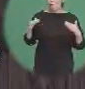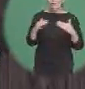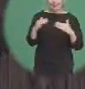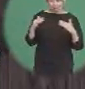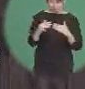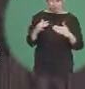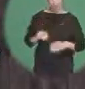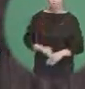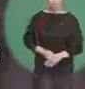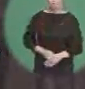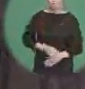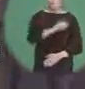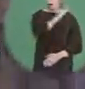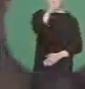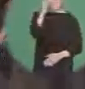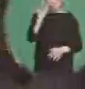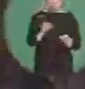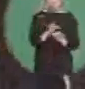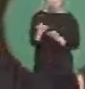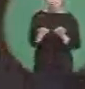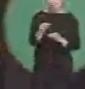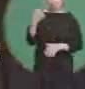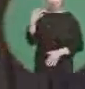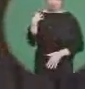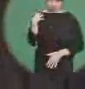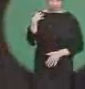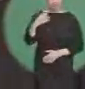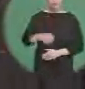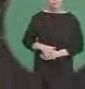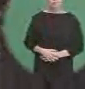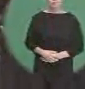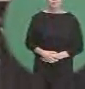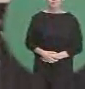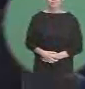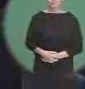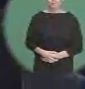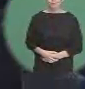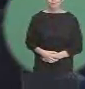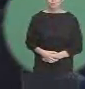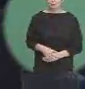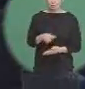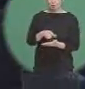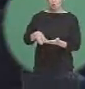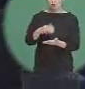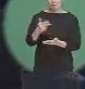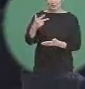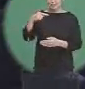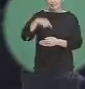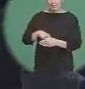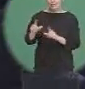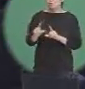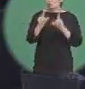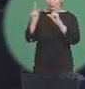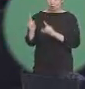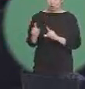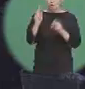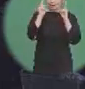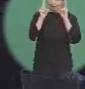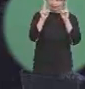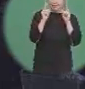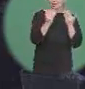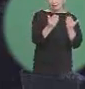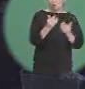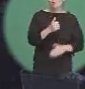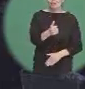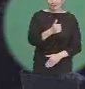するほか、当日の運営にも携わります。郡山市内に住んでいるか通勤通学